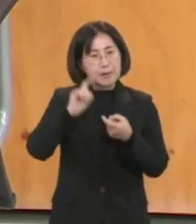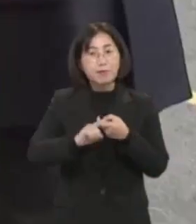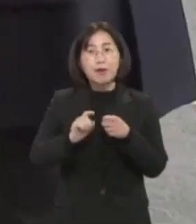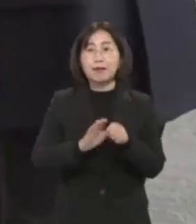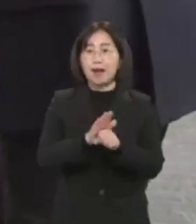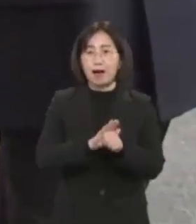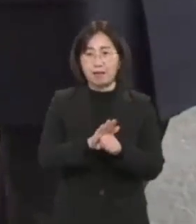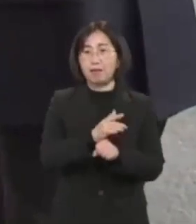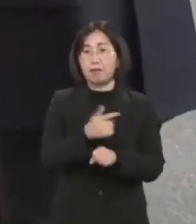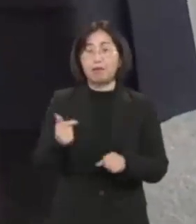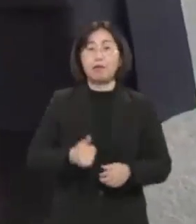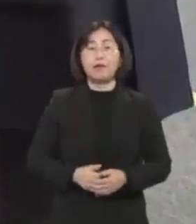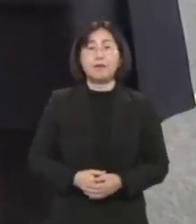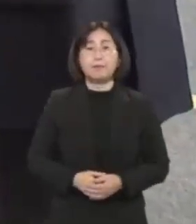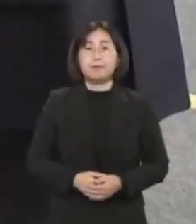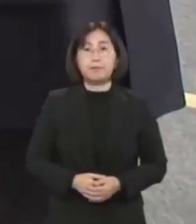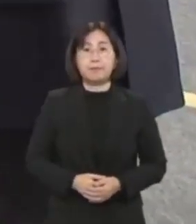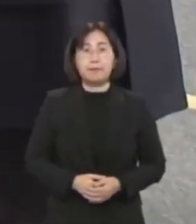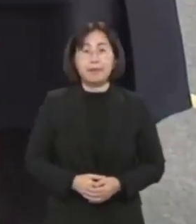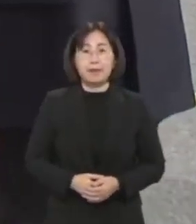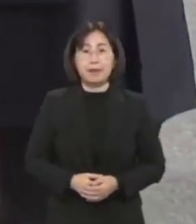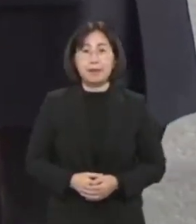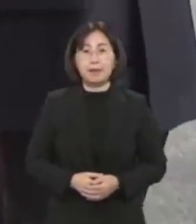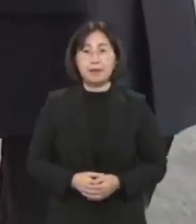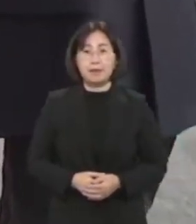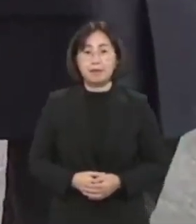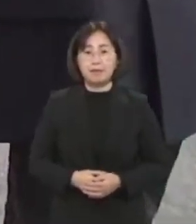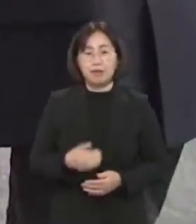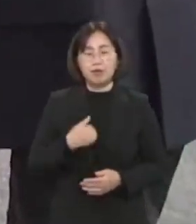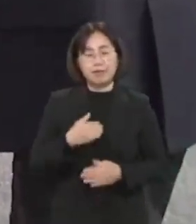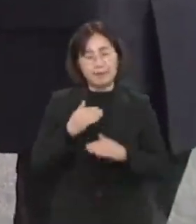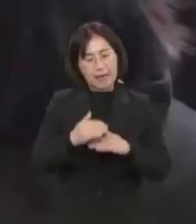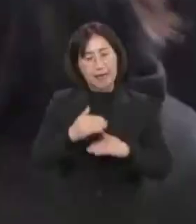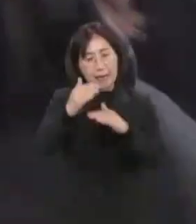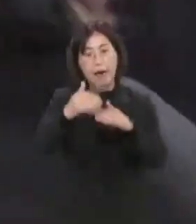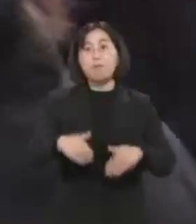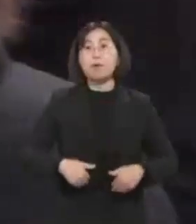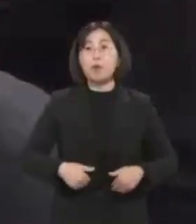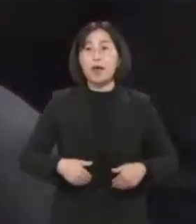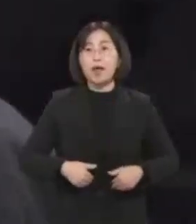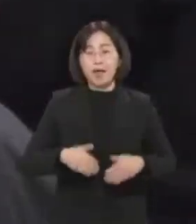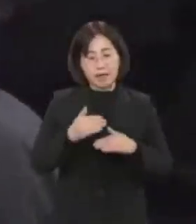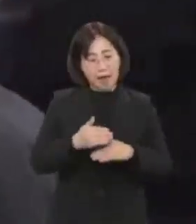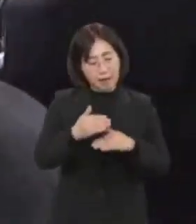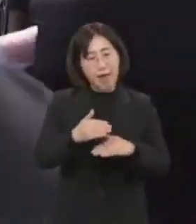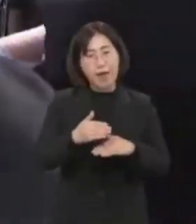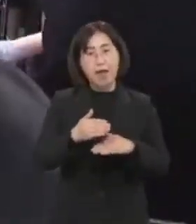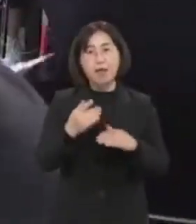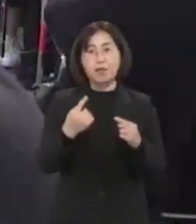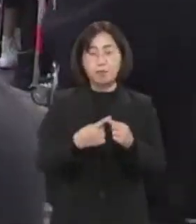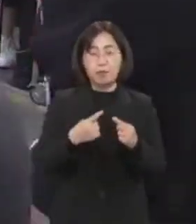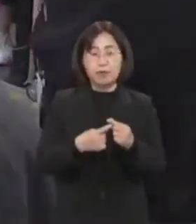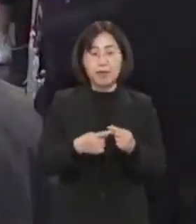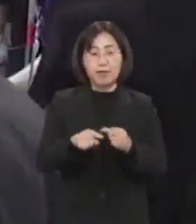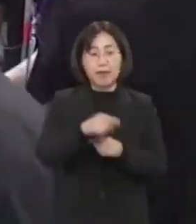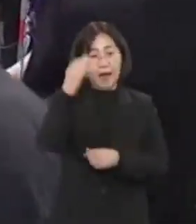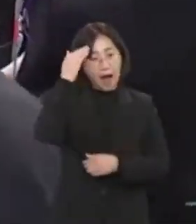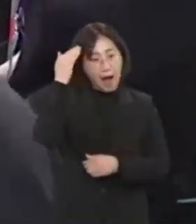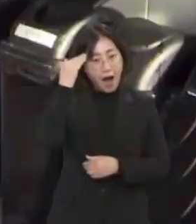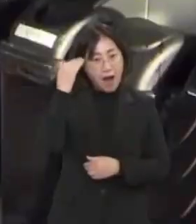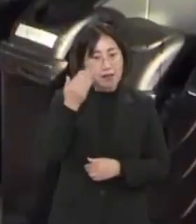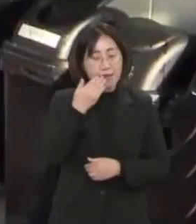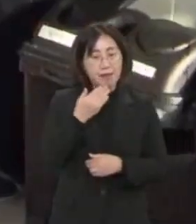생겼고 근데 이제 저는 계단을 밟아가야 된다고 생각하고 첫 번째 계단으로 그 지역 사람들이 한식을 할 수 있는 여건을